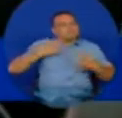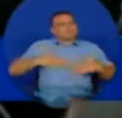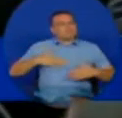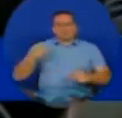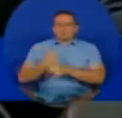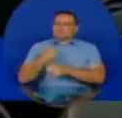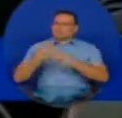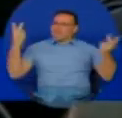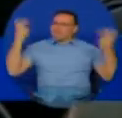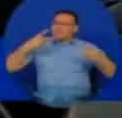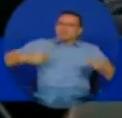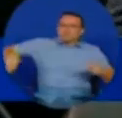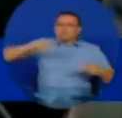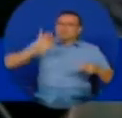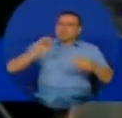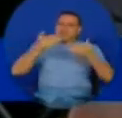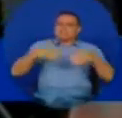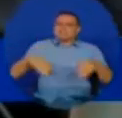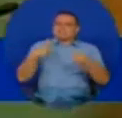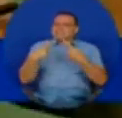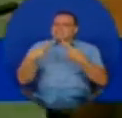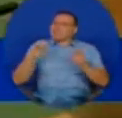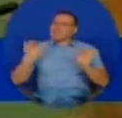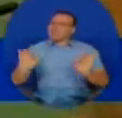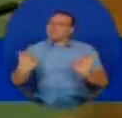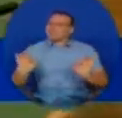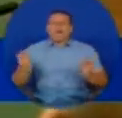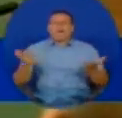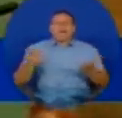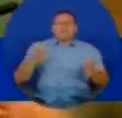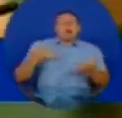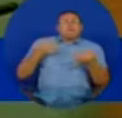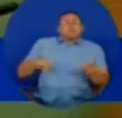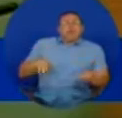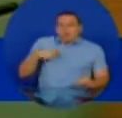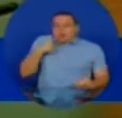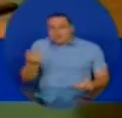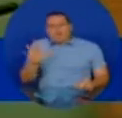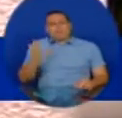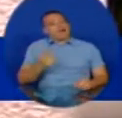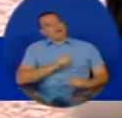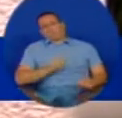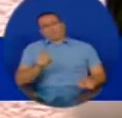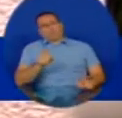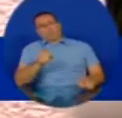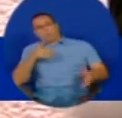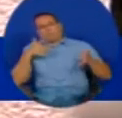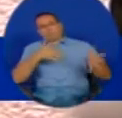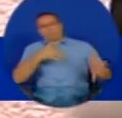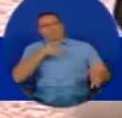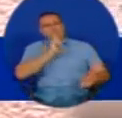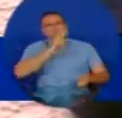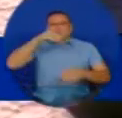שתגדיר את גבולות השיח הפוליטי הלגיטימי, או במילותיהם, מה מותר להגיד ומה אסור